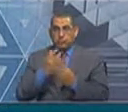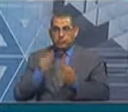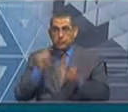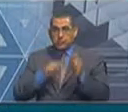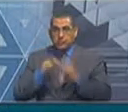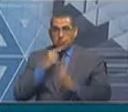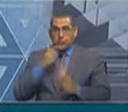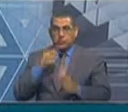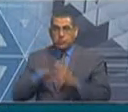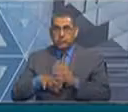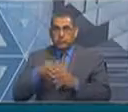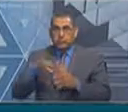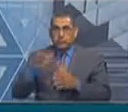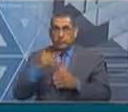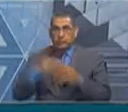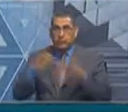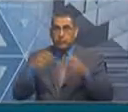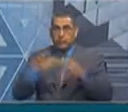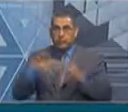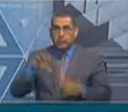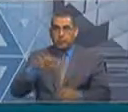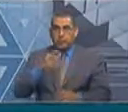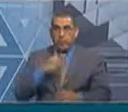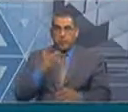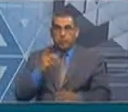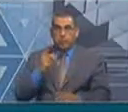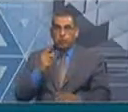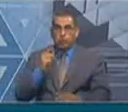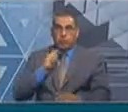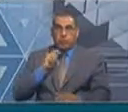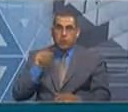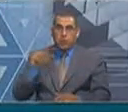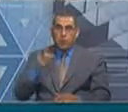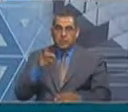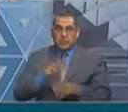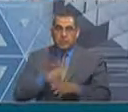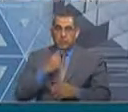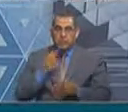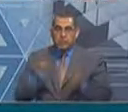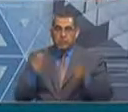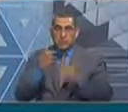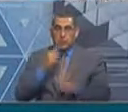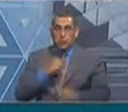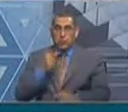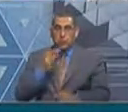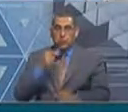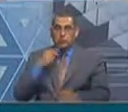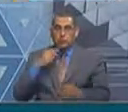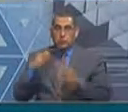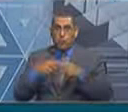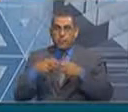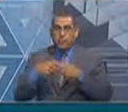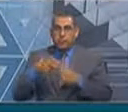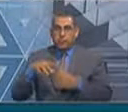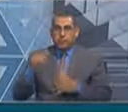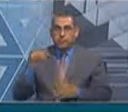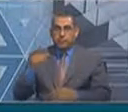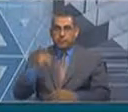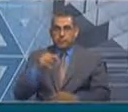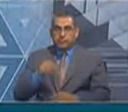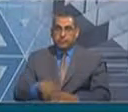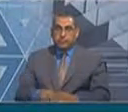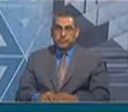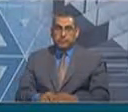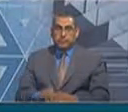بالقاهرة، لتنتشر بعدها المعارض بـ 12 محافظة إضافة إلى 21 معرض متنقل أيضا. كل اللي